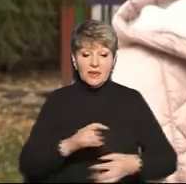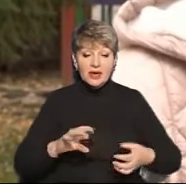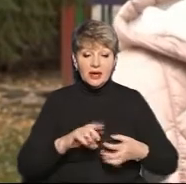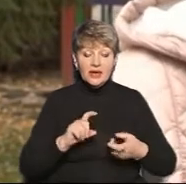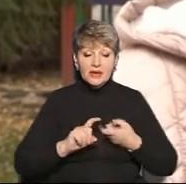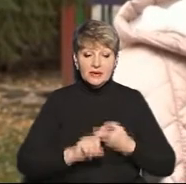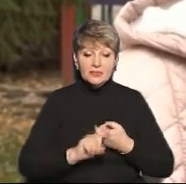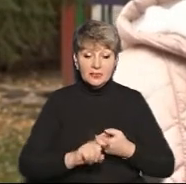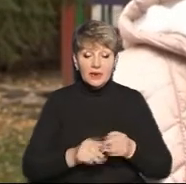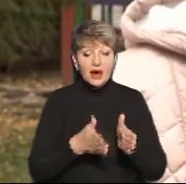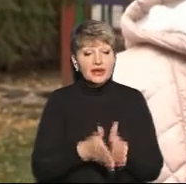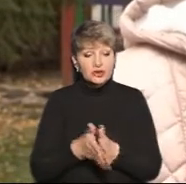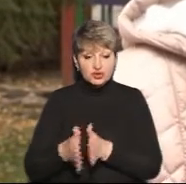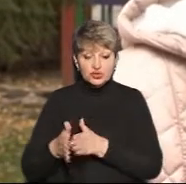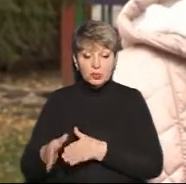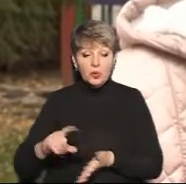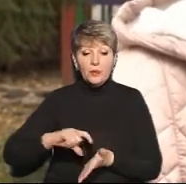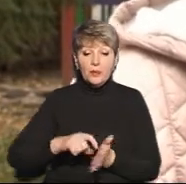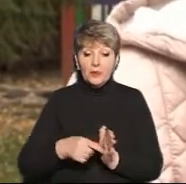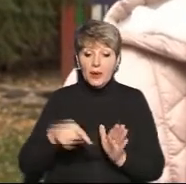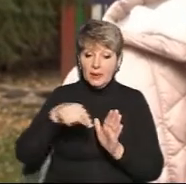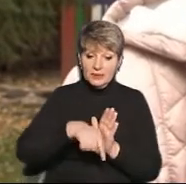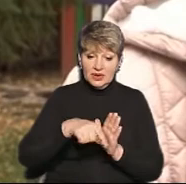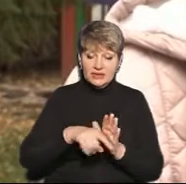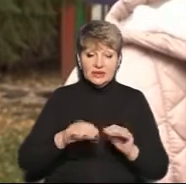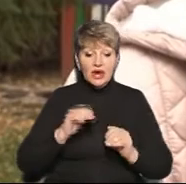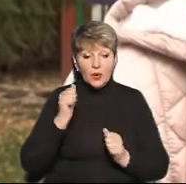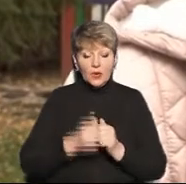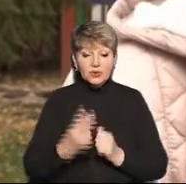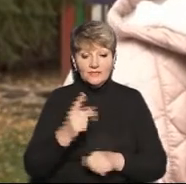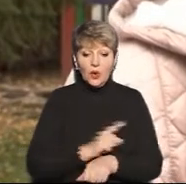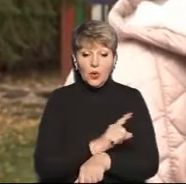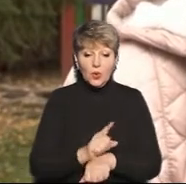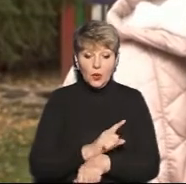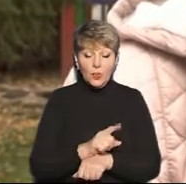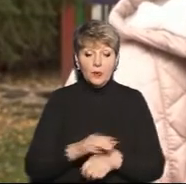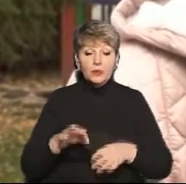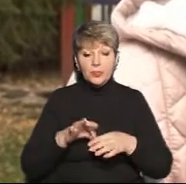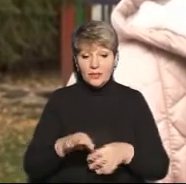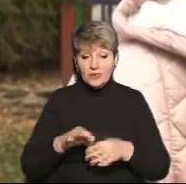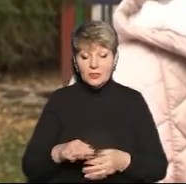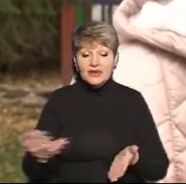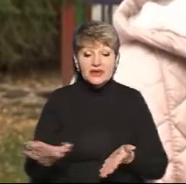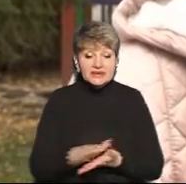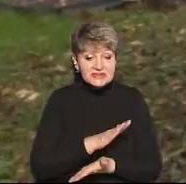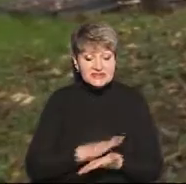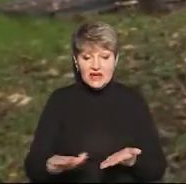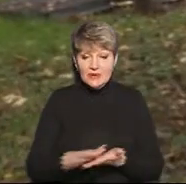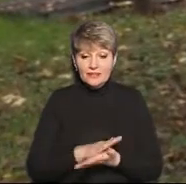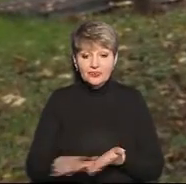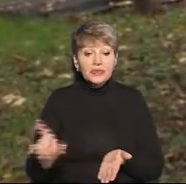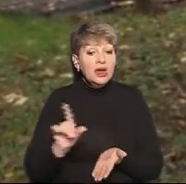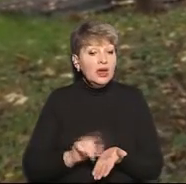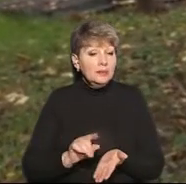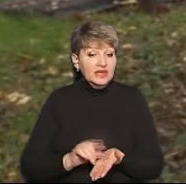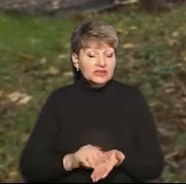санітарно-епідеміологічного режиму у приміщенні закладу. Через кожні 2 години проводимо дезінфекцію. Пенсіонерка